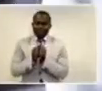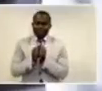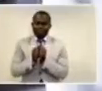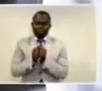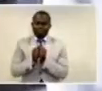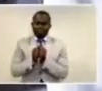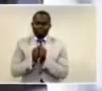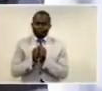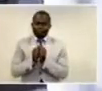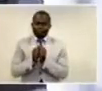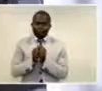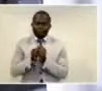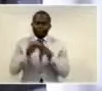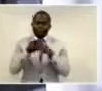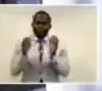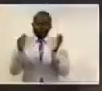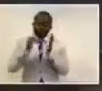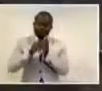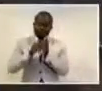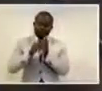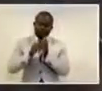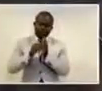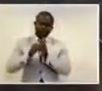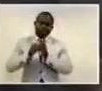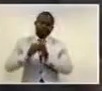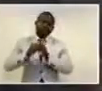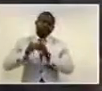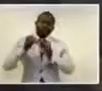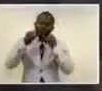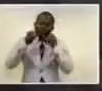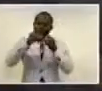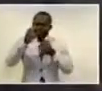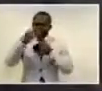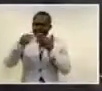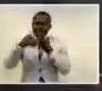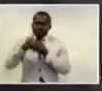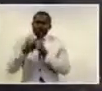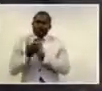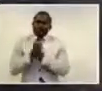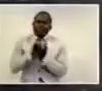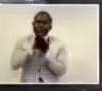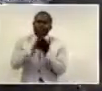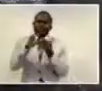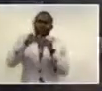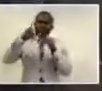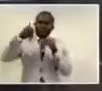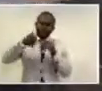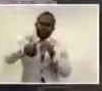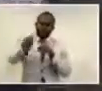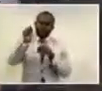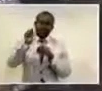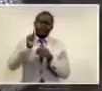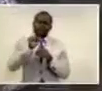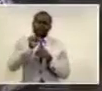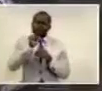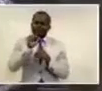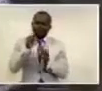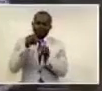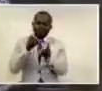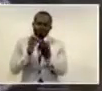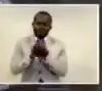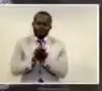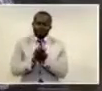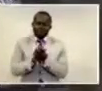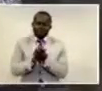Murakoze. Ariko nawe nashize mbabwiye ko ibisigaye mubigeza ku bayobozi banyu. Ntabwo rero wabikurikije